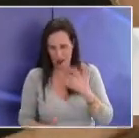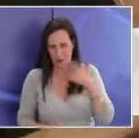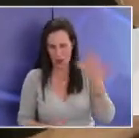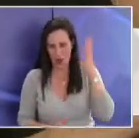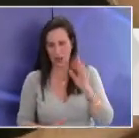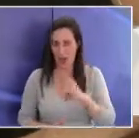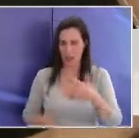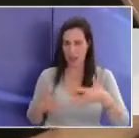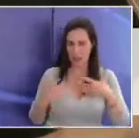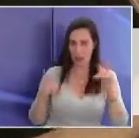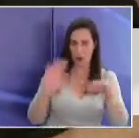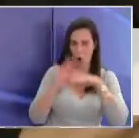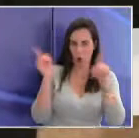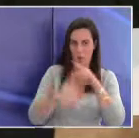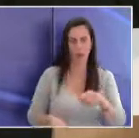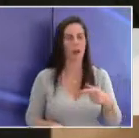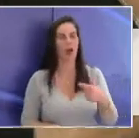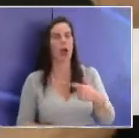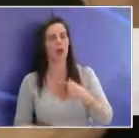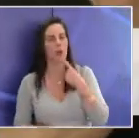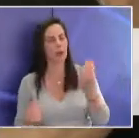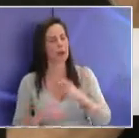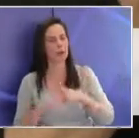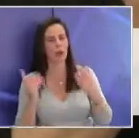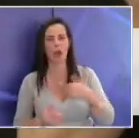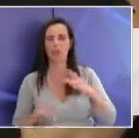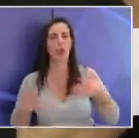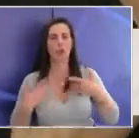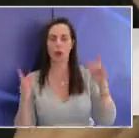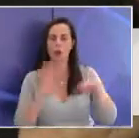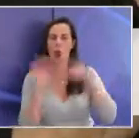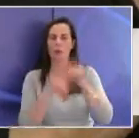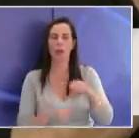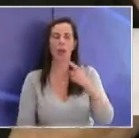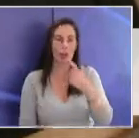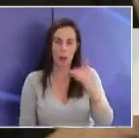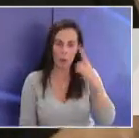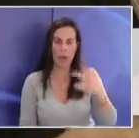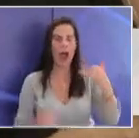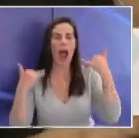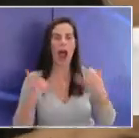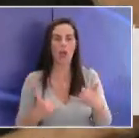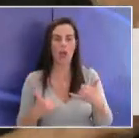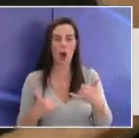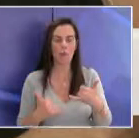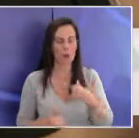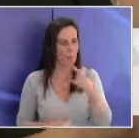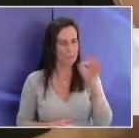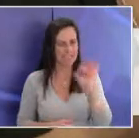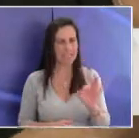שנים של מאבק. אז את שמחה שהוא יורד מעל הפרק, לא, החוק הזה? הייתי אומרת, היום